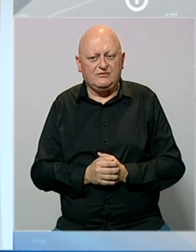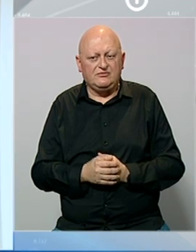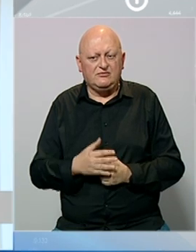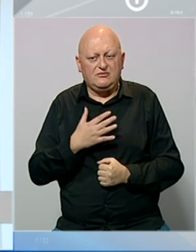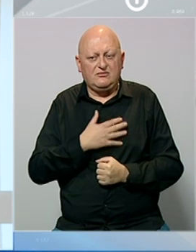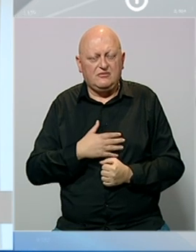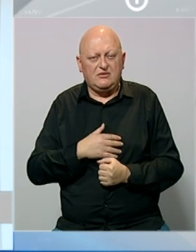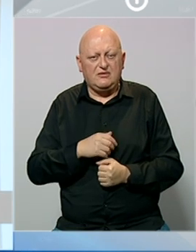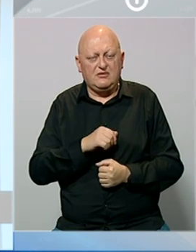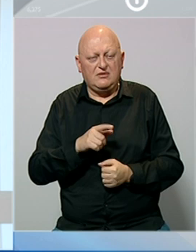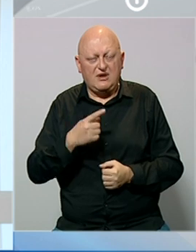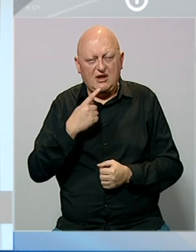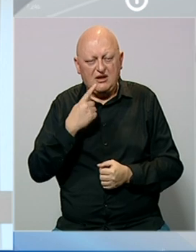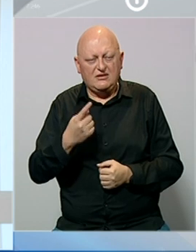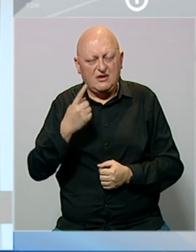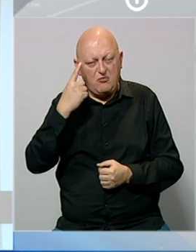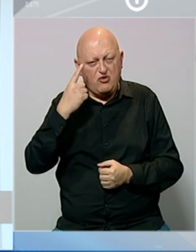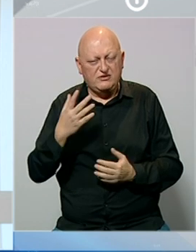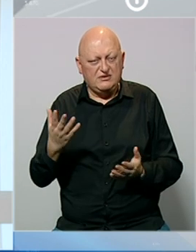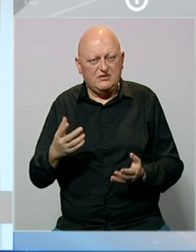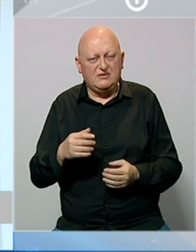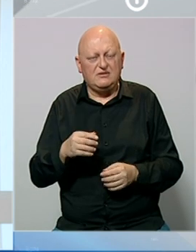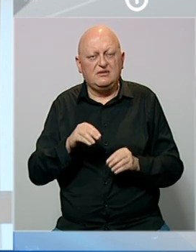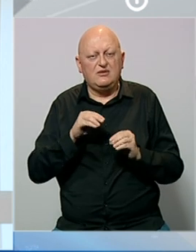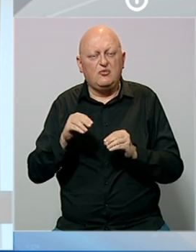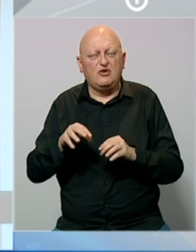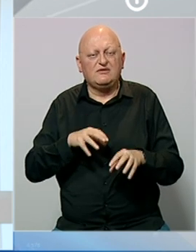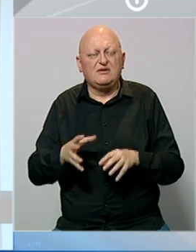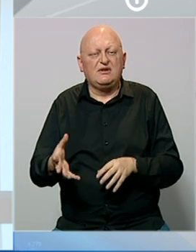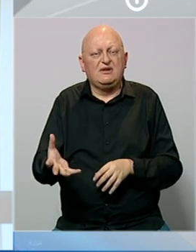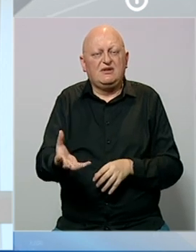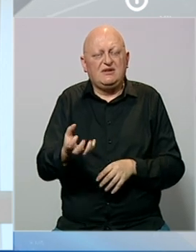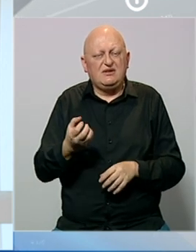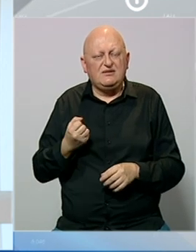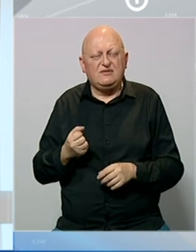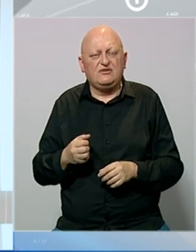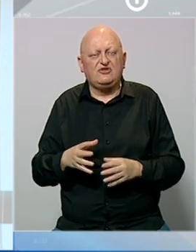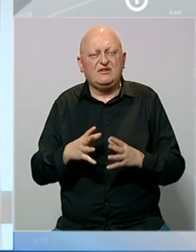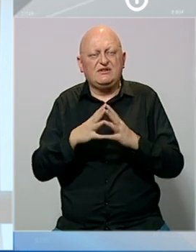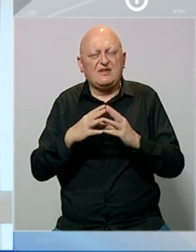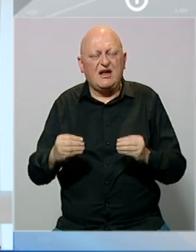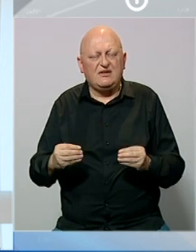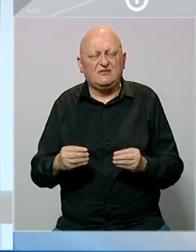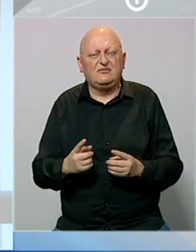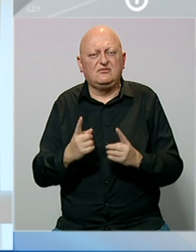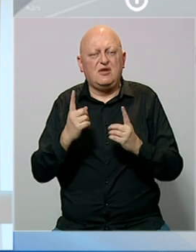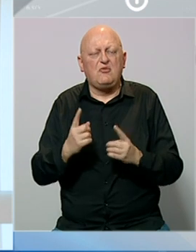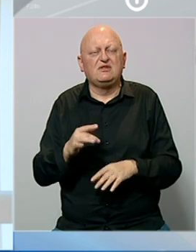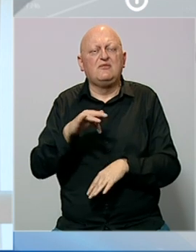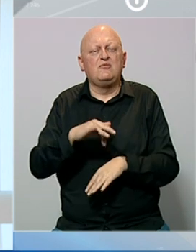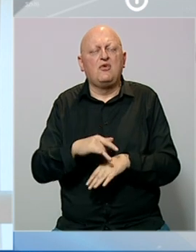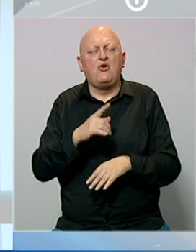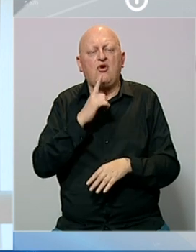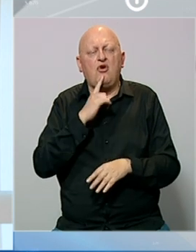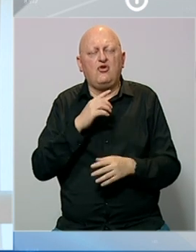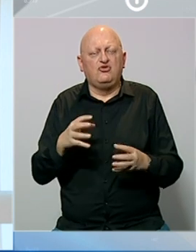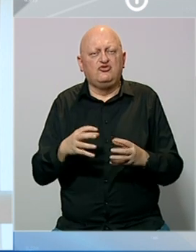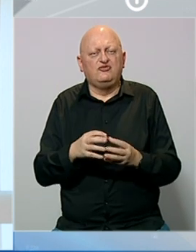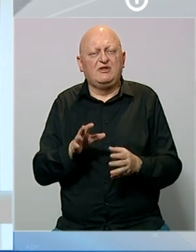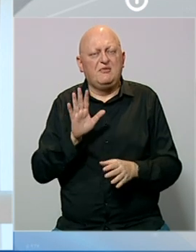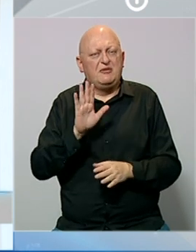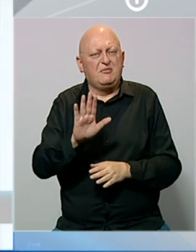Želimo sa ovim da postignemo da se prosti radnik izvuče iz neke anonimnosti, da se postavi na mjesto u kojemu društvu